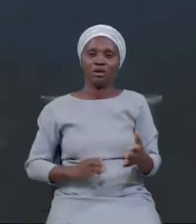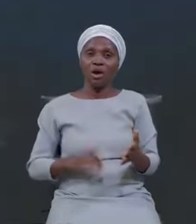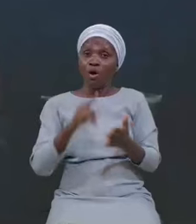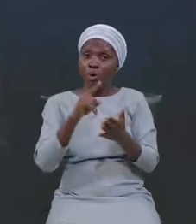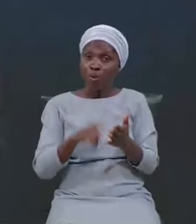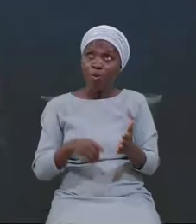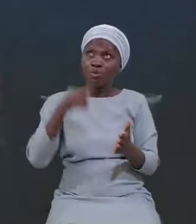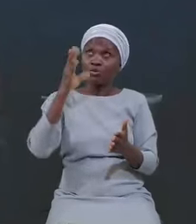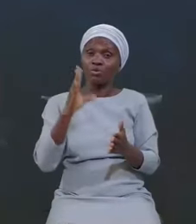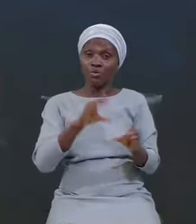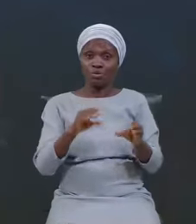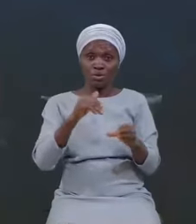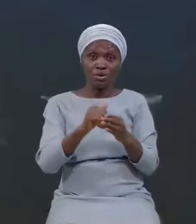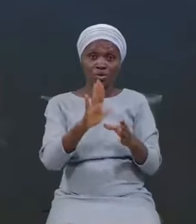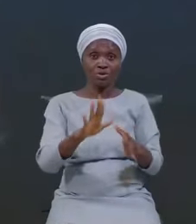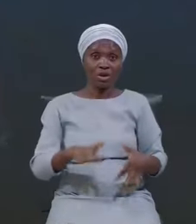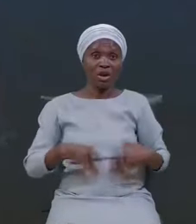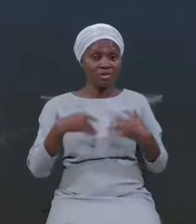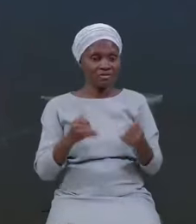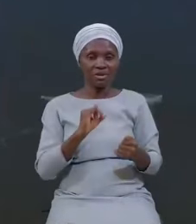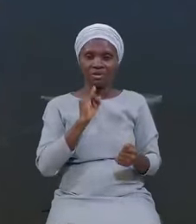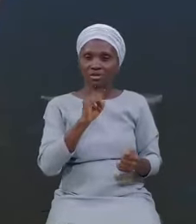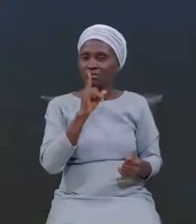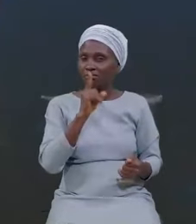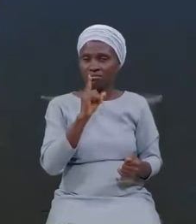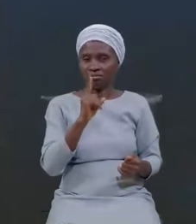que Dieu fait présentement, c'est d'écrire vos noms dans le livre de vie.